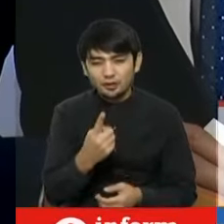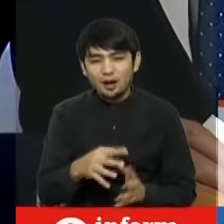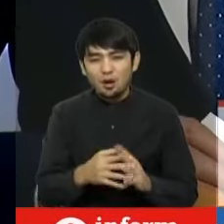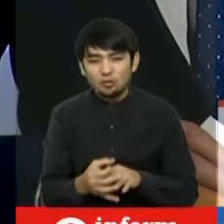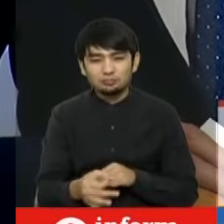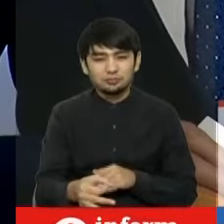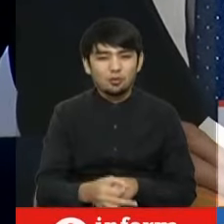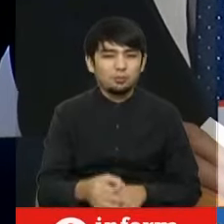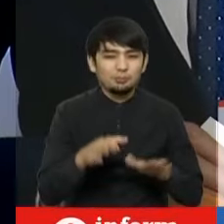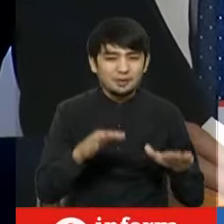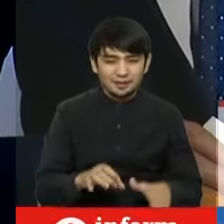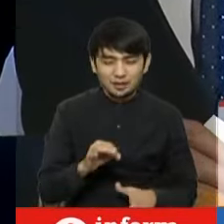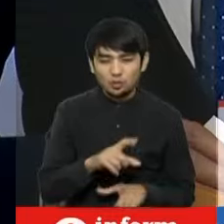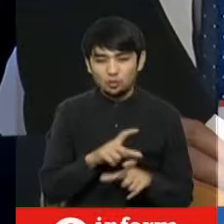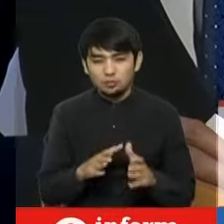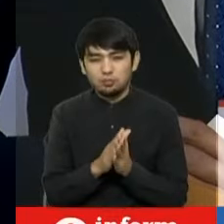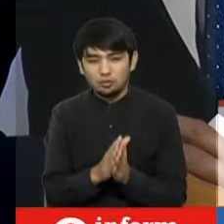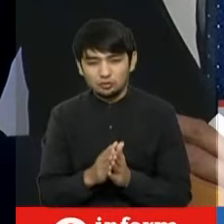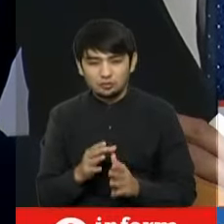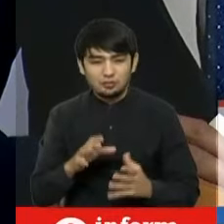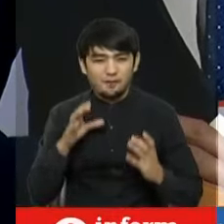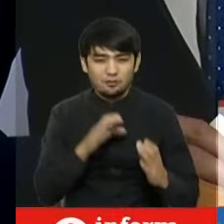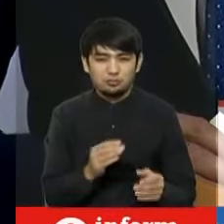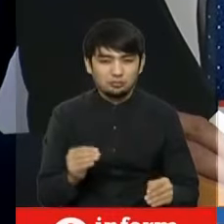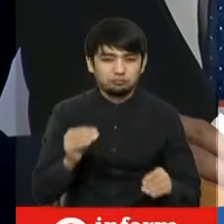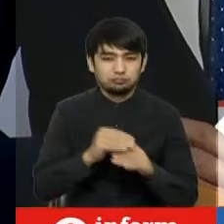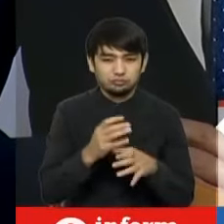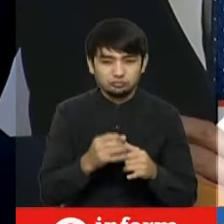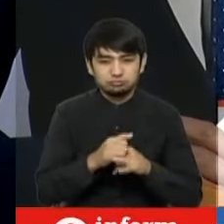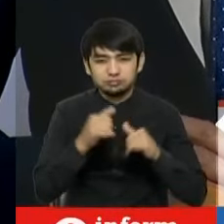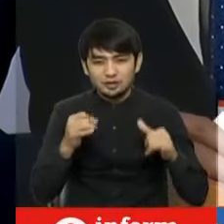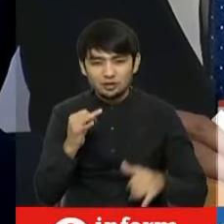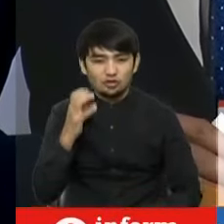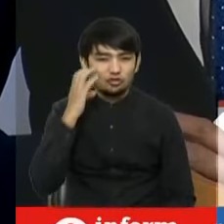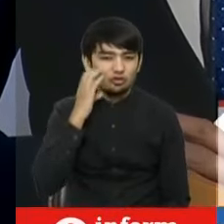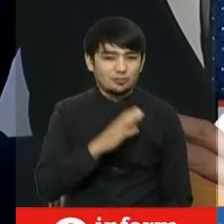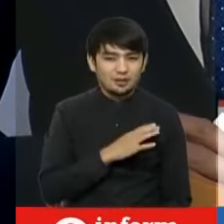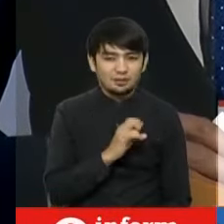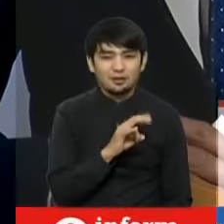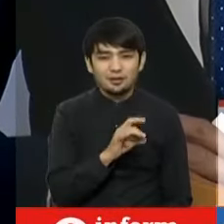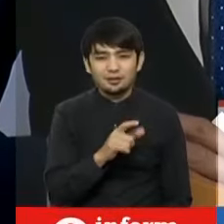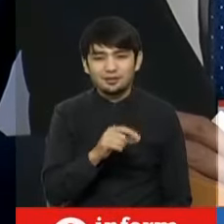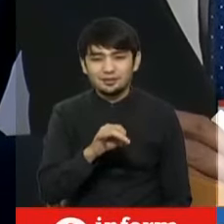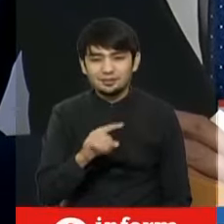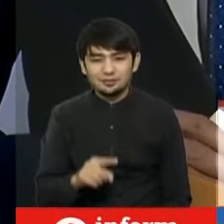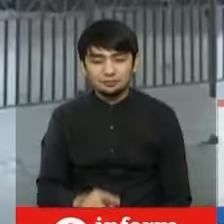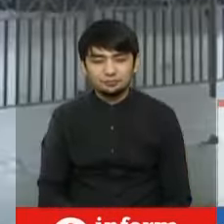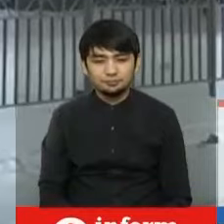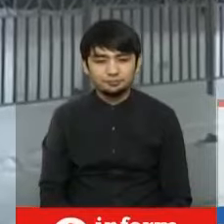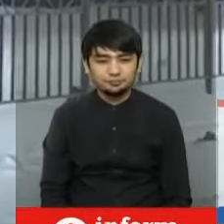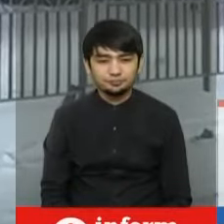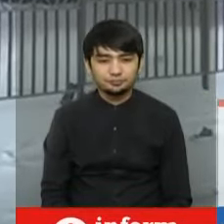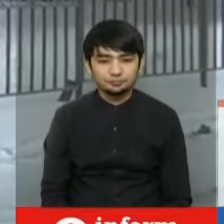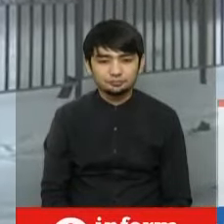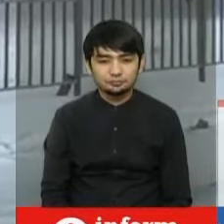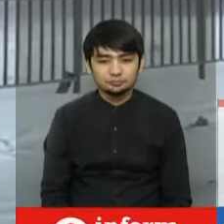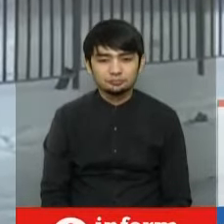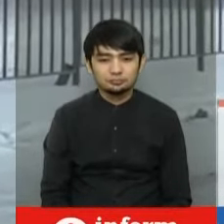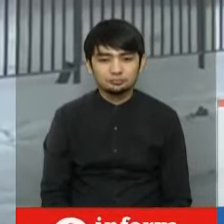области. Люди просят увеличить количество общественного транспорта. Их выслушала Наргиз Жанабекова.